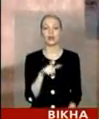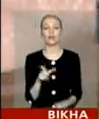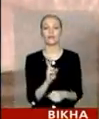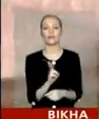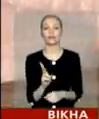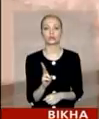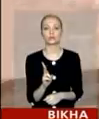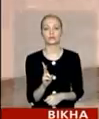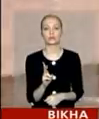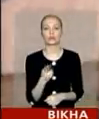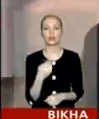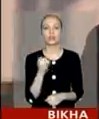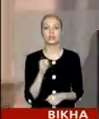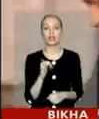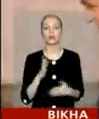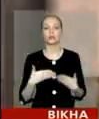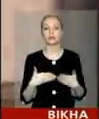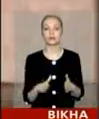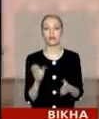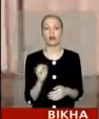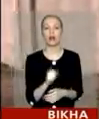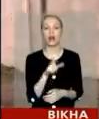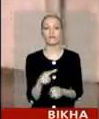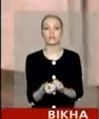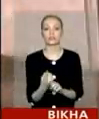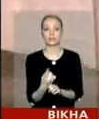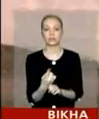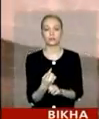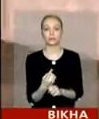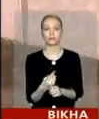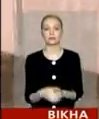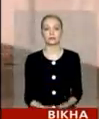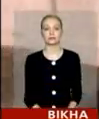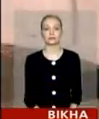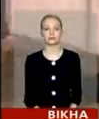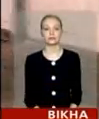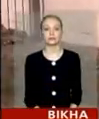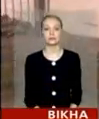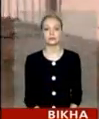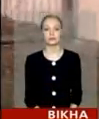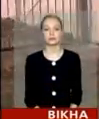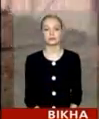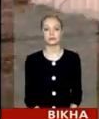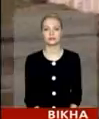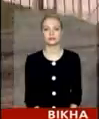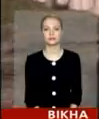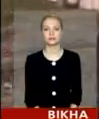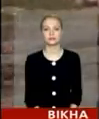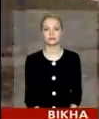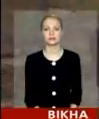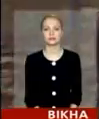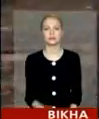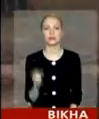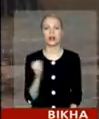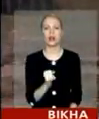запитували вас? Ні? ГАІ буде відкривати і УДО. А ви звідки? Де у Подільському районі. Ага. А